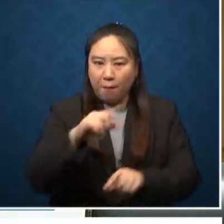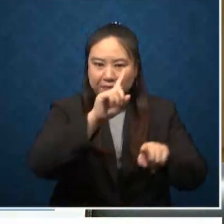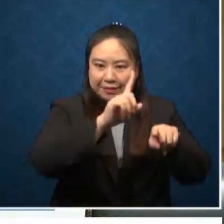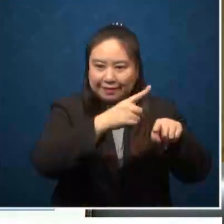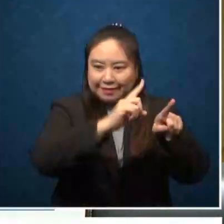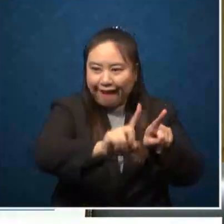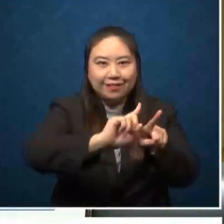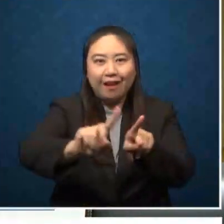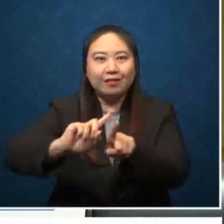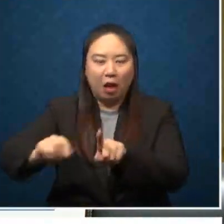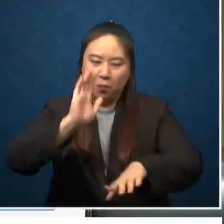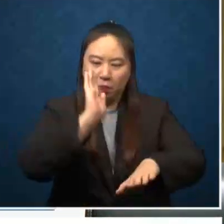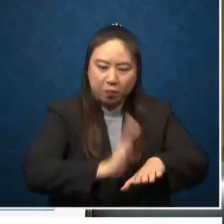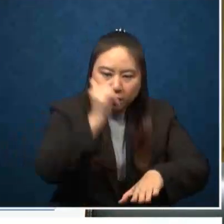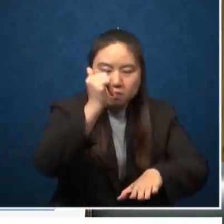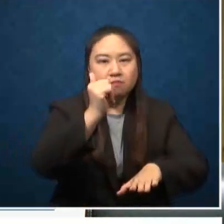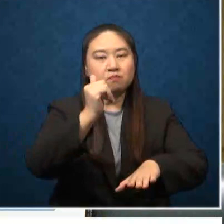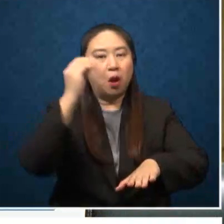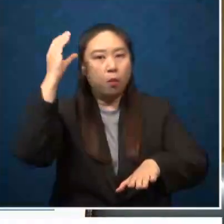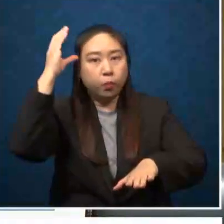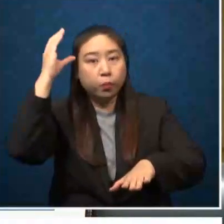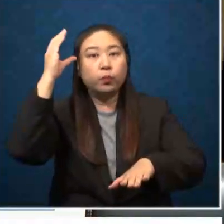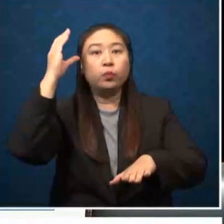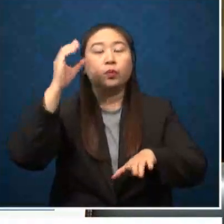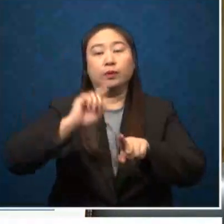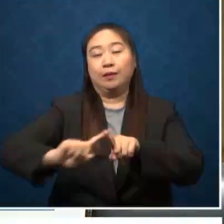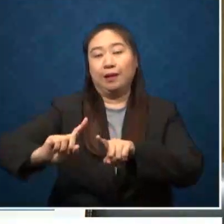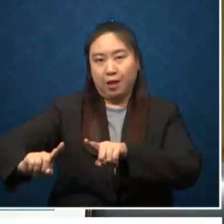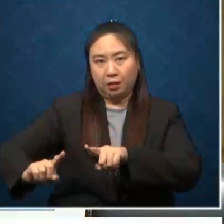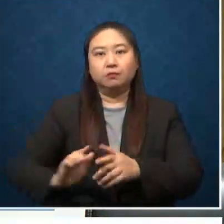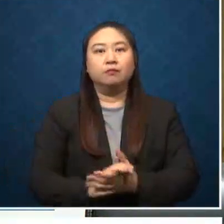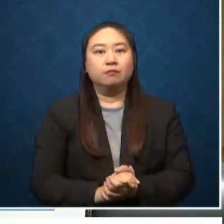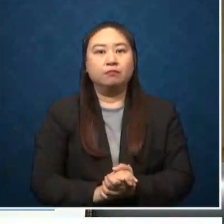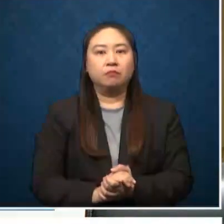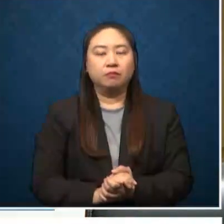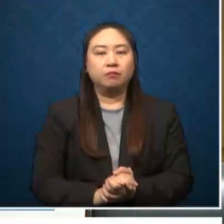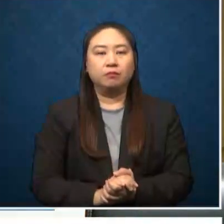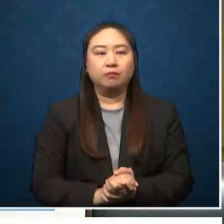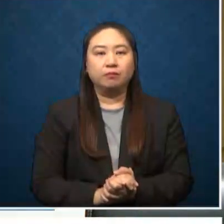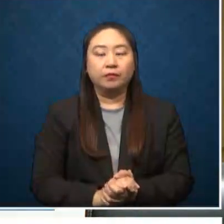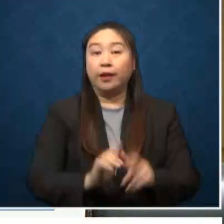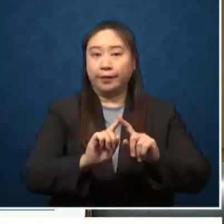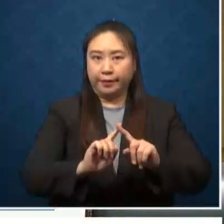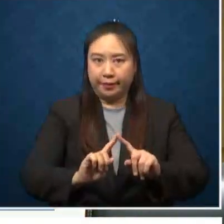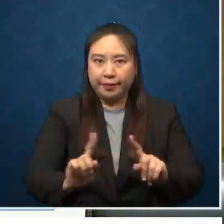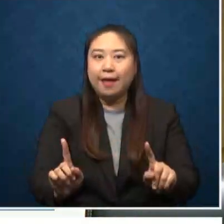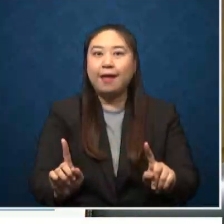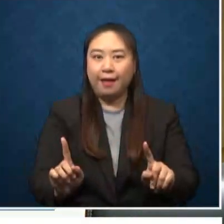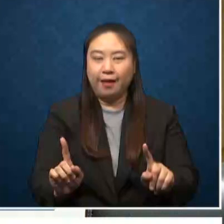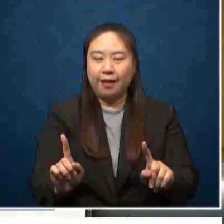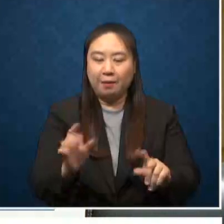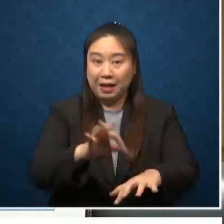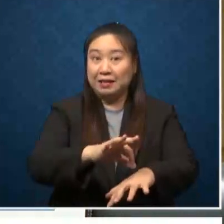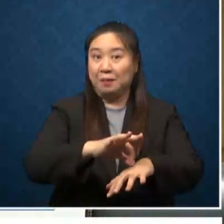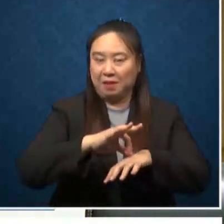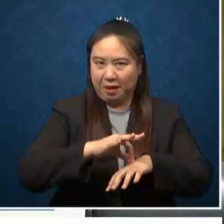ชาญเป็นผู้ทรงภูมิคุณความรู้ความสามารถมากมายแต่การเข้าไปครองตำแหน่งเพื่อ